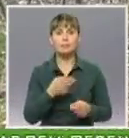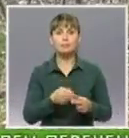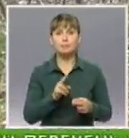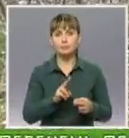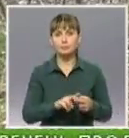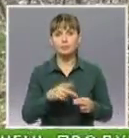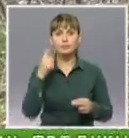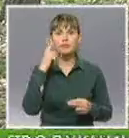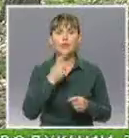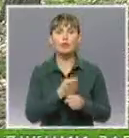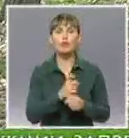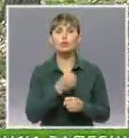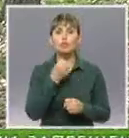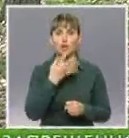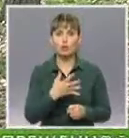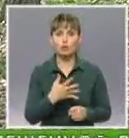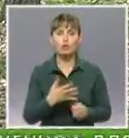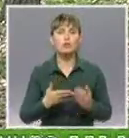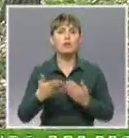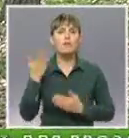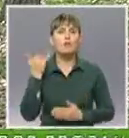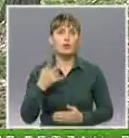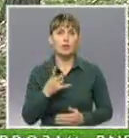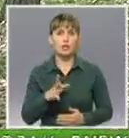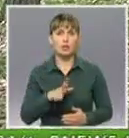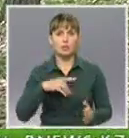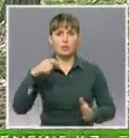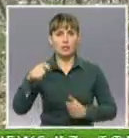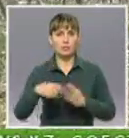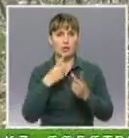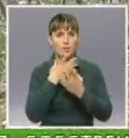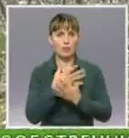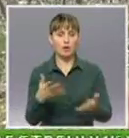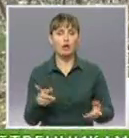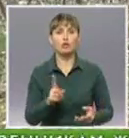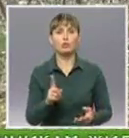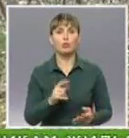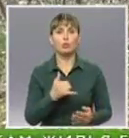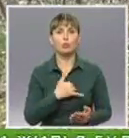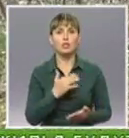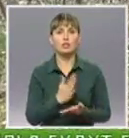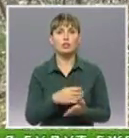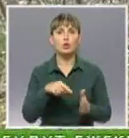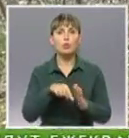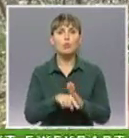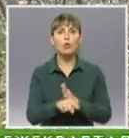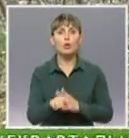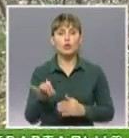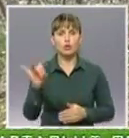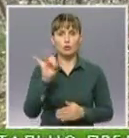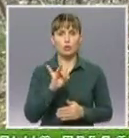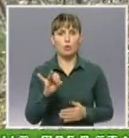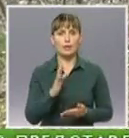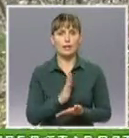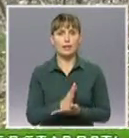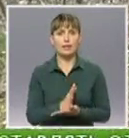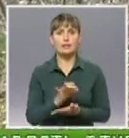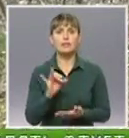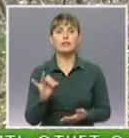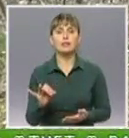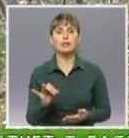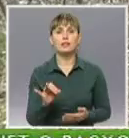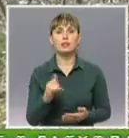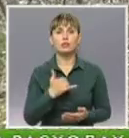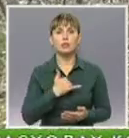хорошая. Давно пора снимать такой фильм. Этот фильм покажет, что у нас глубокая история, и у